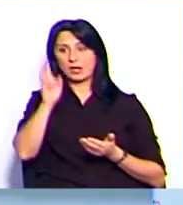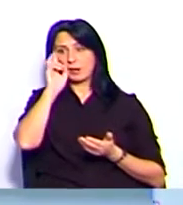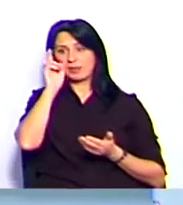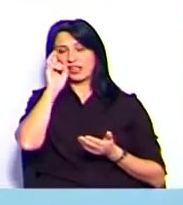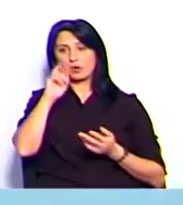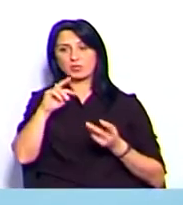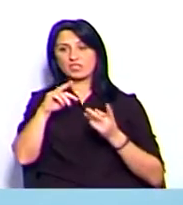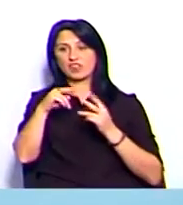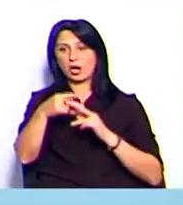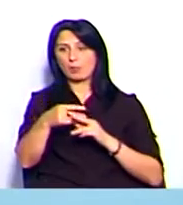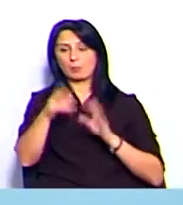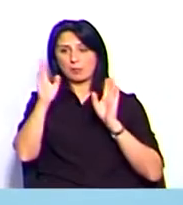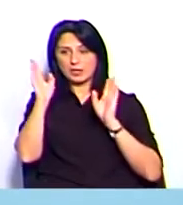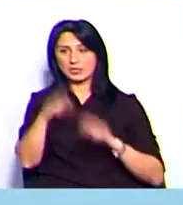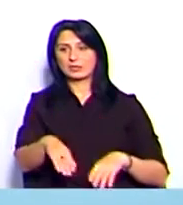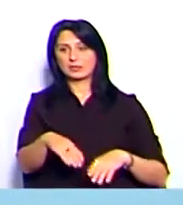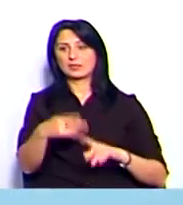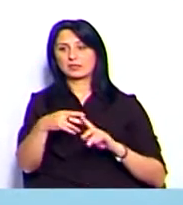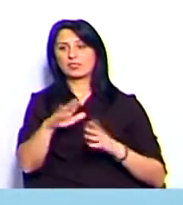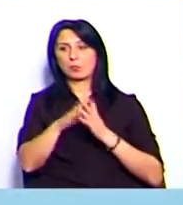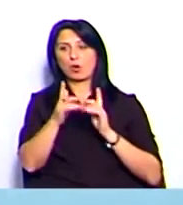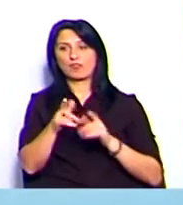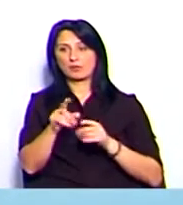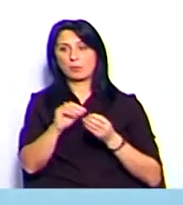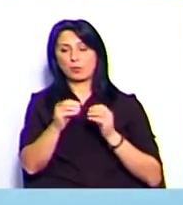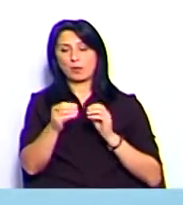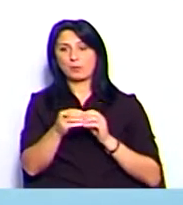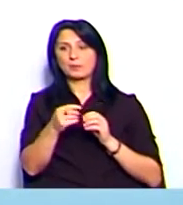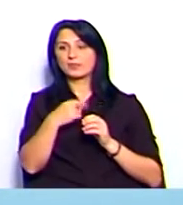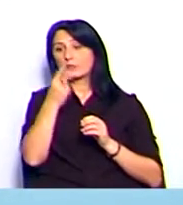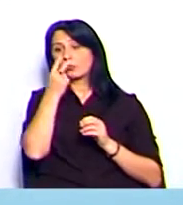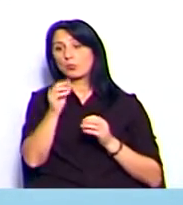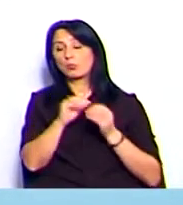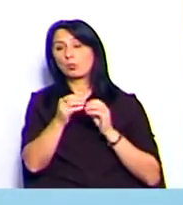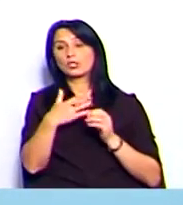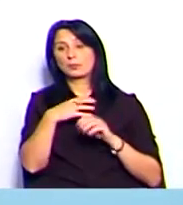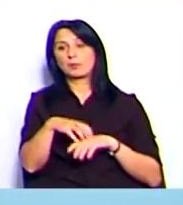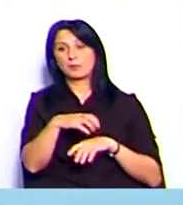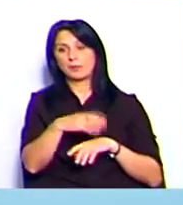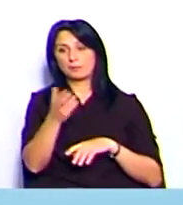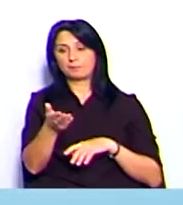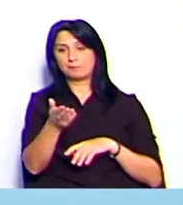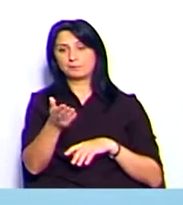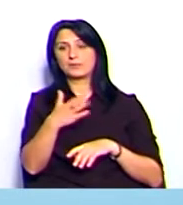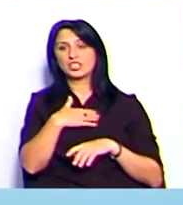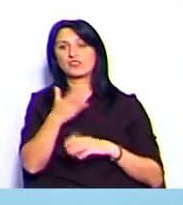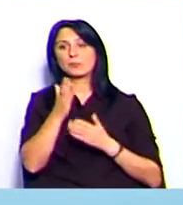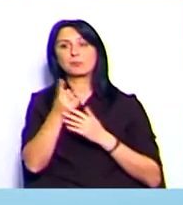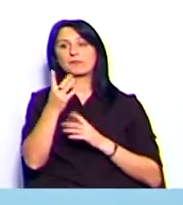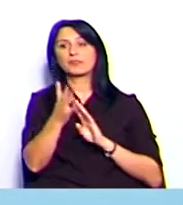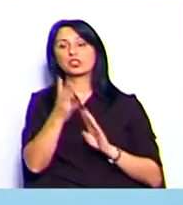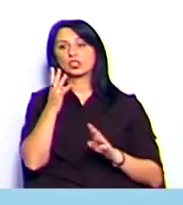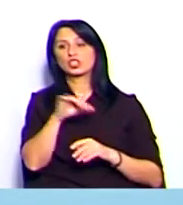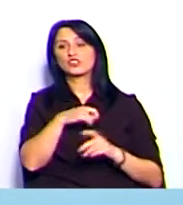გამოცვლის კვალობაზეც კი ასე ვთქვათ რომ მოგვარებული ყო ეს პრობლემა მე როგორ უყურებ ამ პრობლემას და ჩემი პარტიის თანაპარტიელები ეს არის უპირველეს